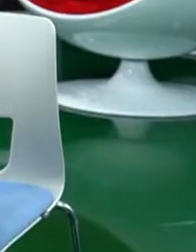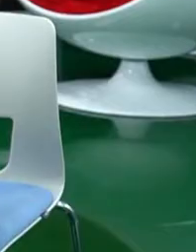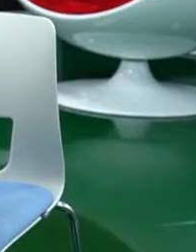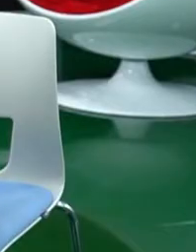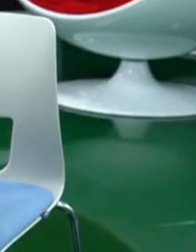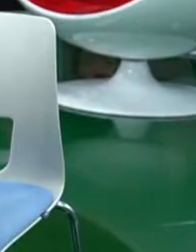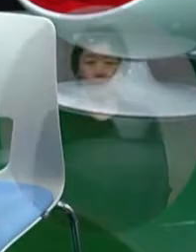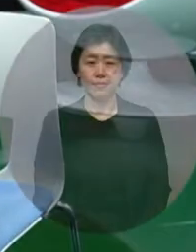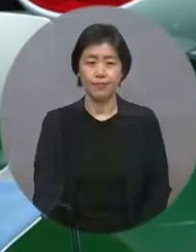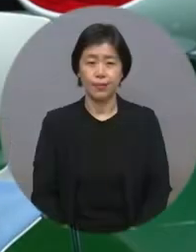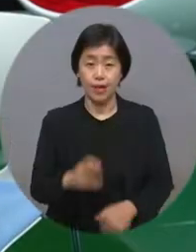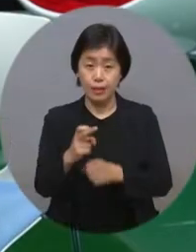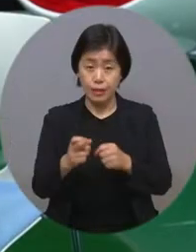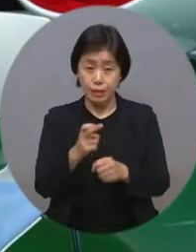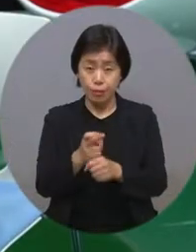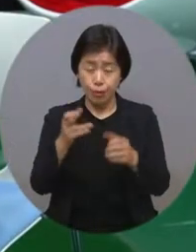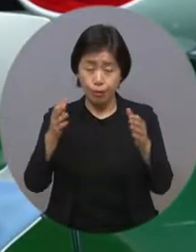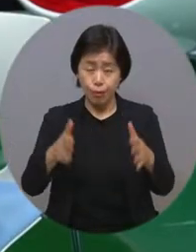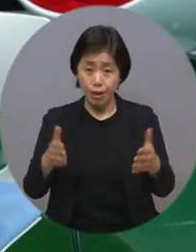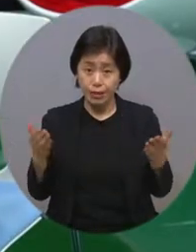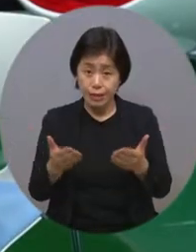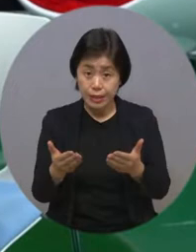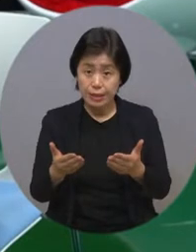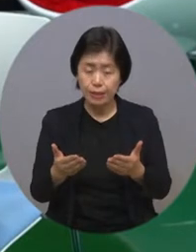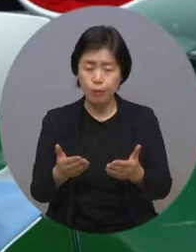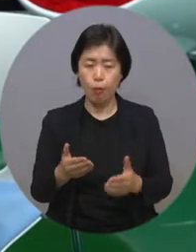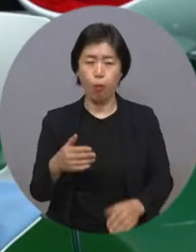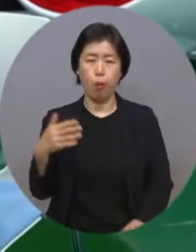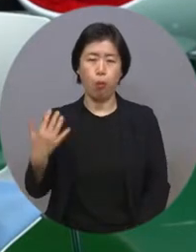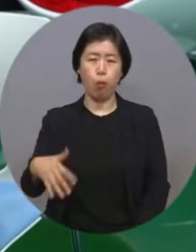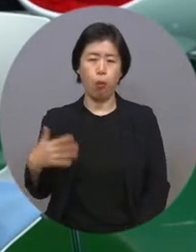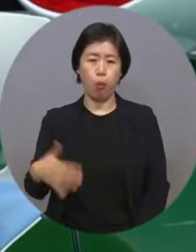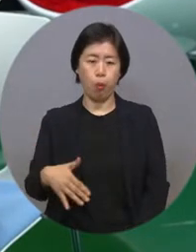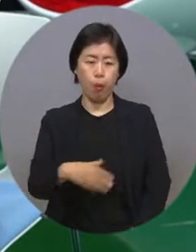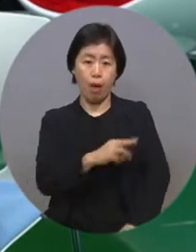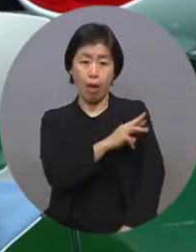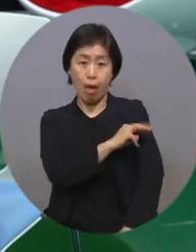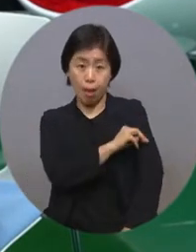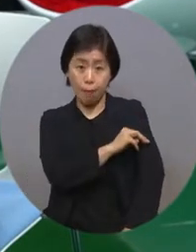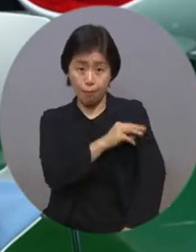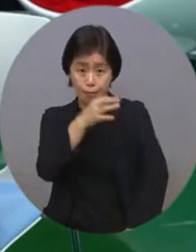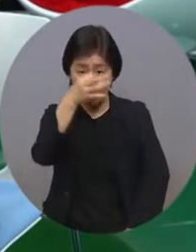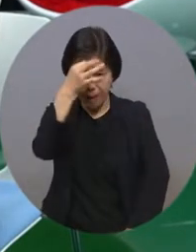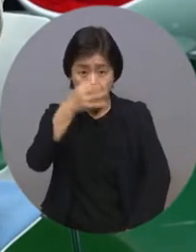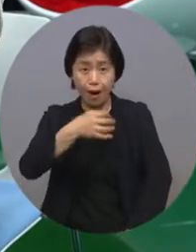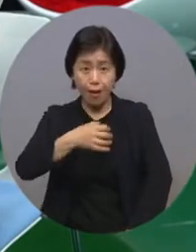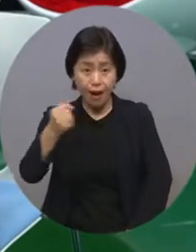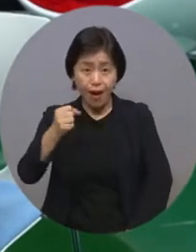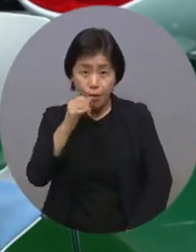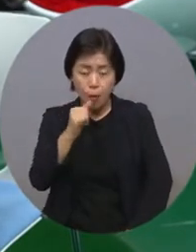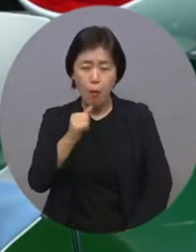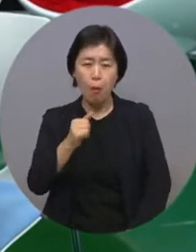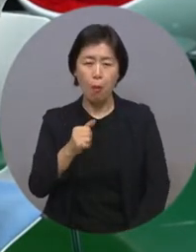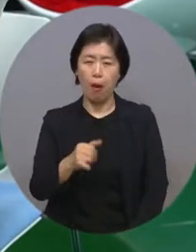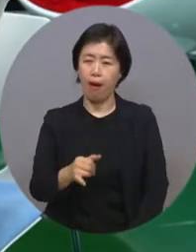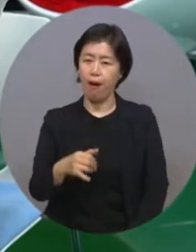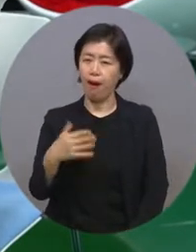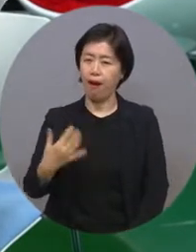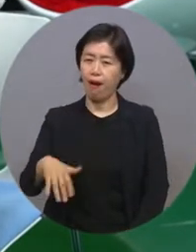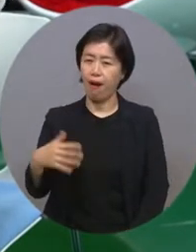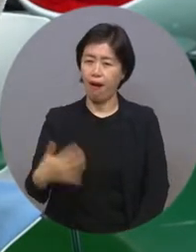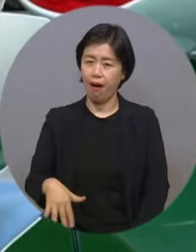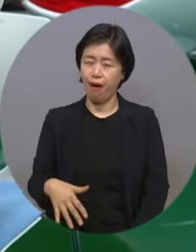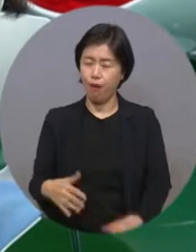와, 12년째 공부하시면서 지금 마이스터도 이제 따시고 이제 거의 최고령자 그런 고령자라고 해야